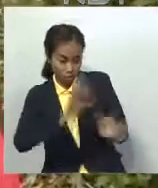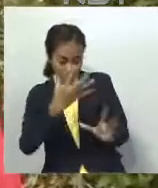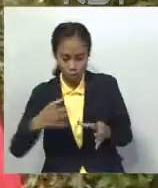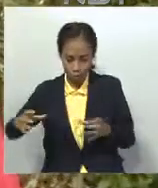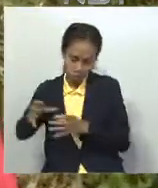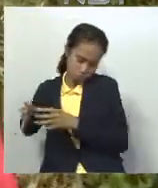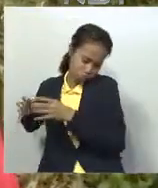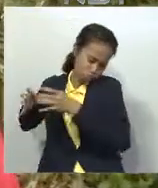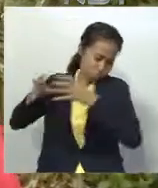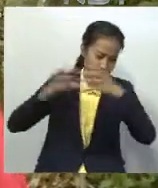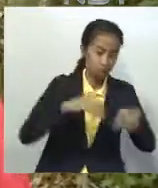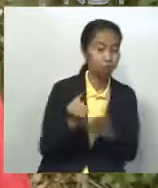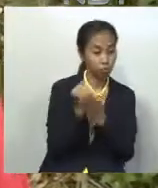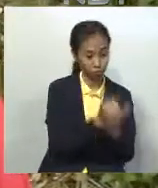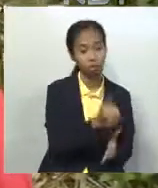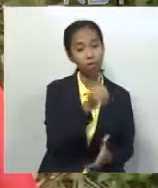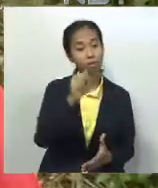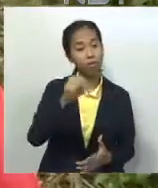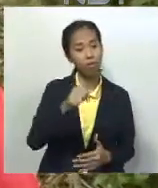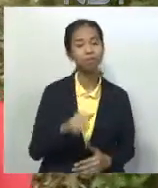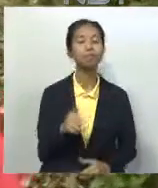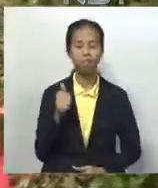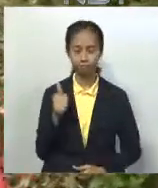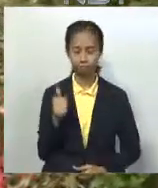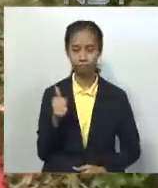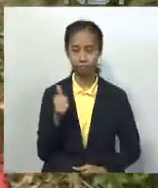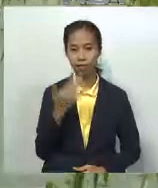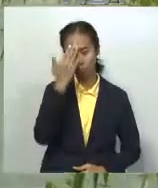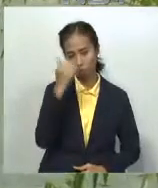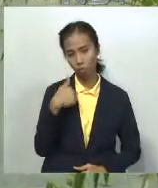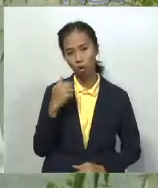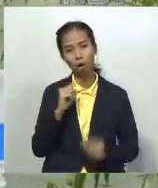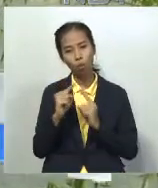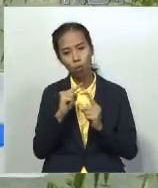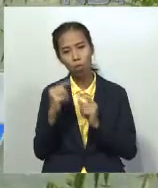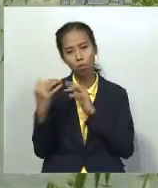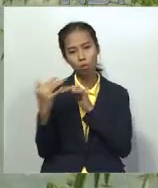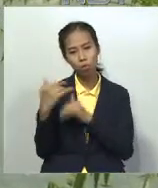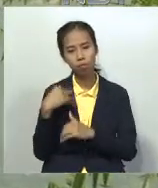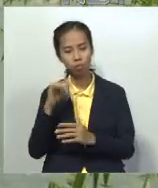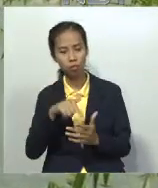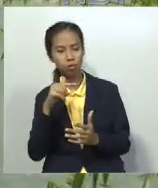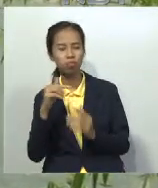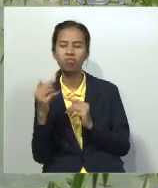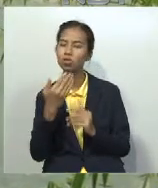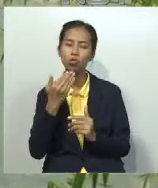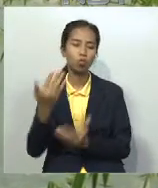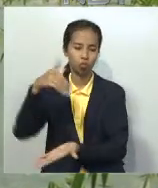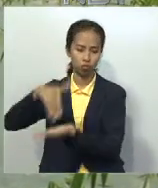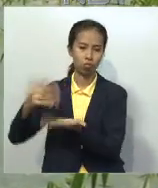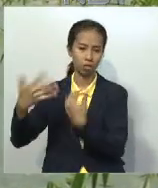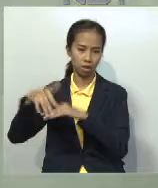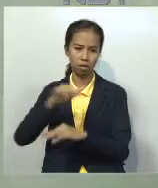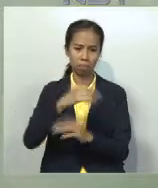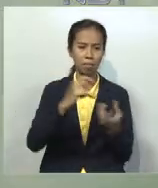ลังภาคพื้นดินเนี่ยขึ้นไปสมทบข้างบนได ้ได้ครับเพราะติดต่อสื่อสารกันตลอดมีศูนย์ประสานงานด้วยครับ จากที่